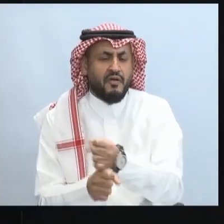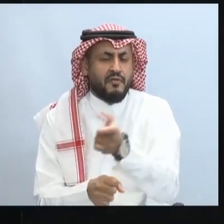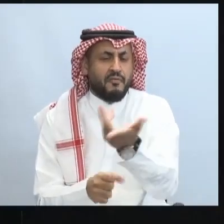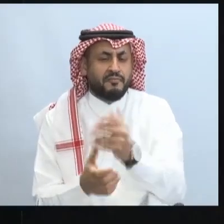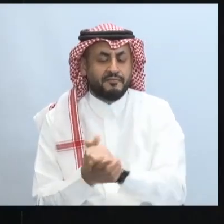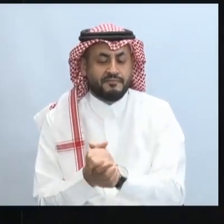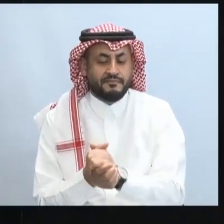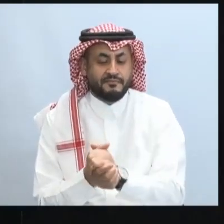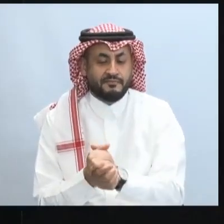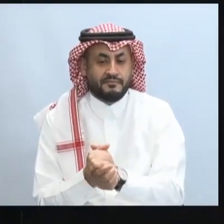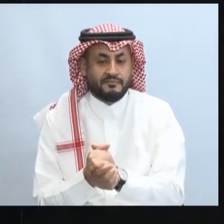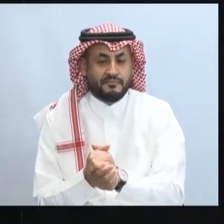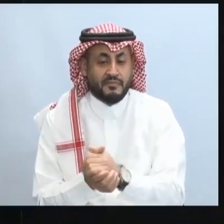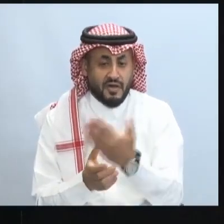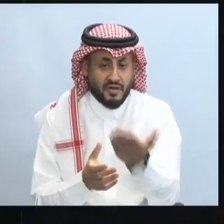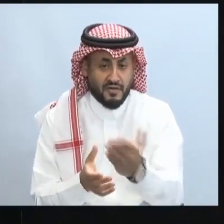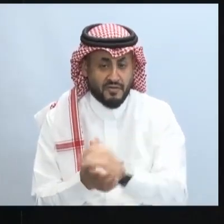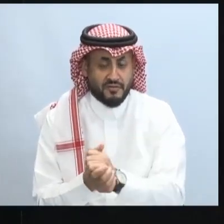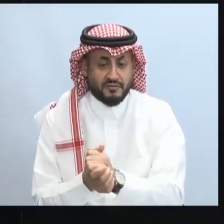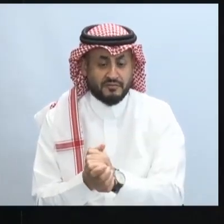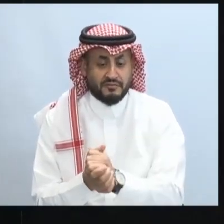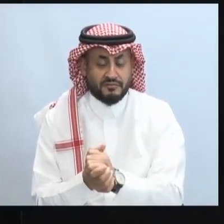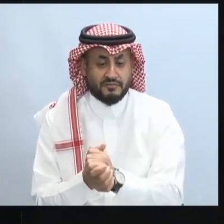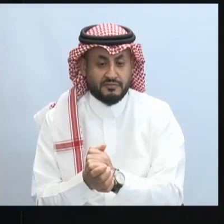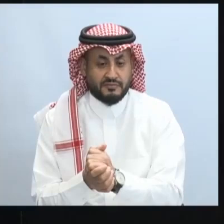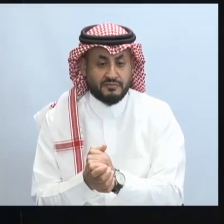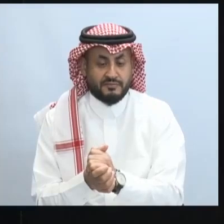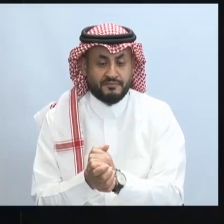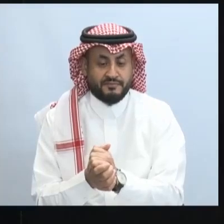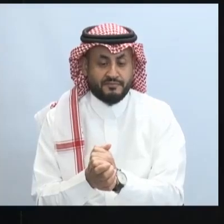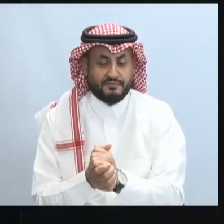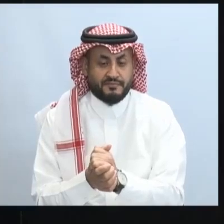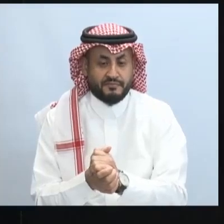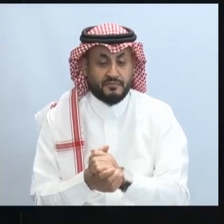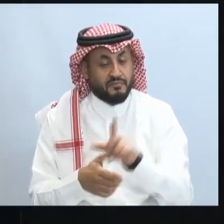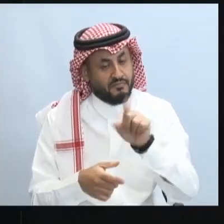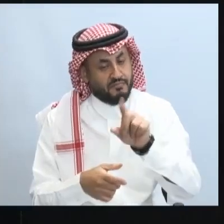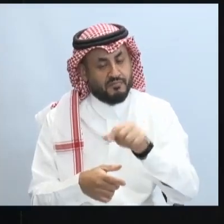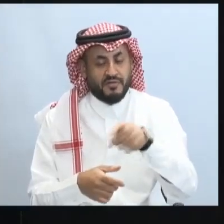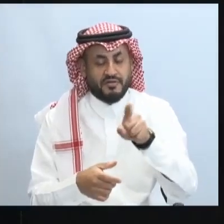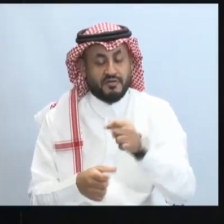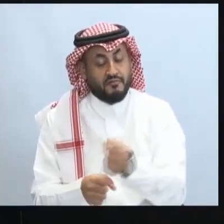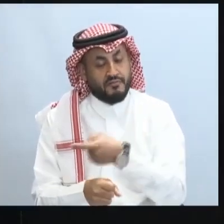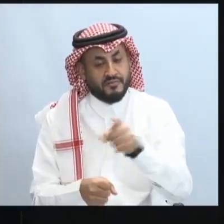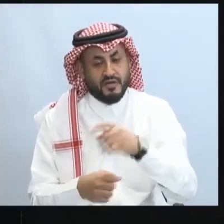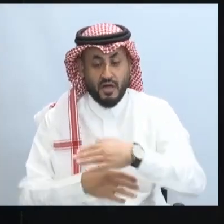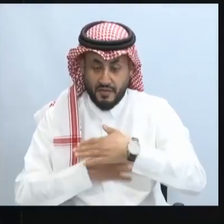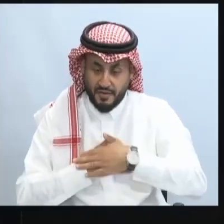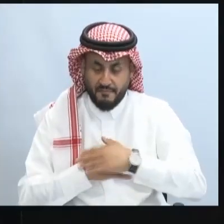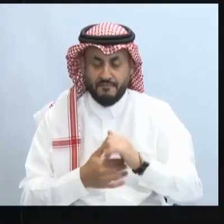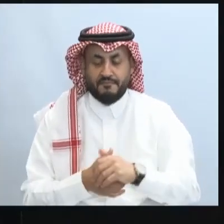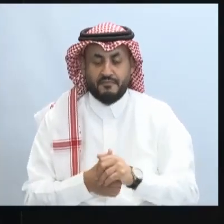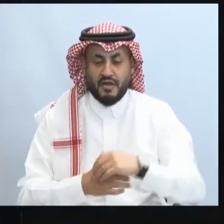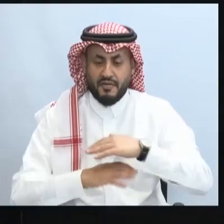تفضلي ادخل ادخلي تحترمون الكبار ما شاء الله عليكم ما شاء الله تبارك الله